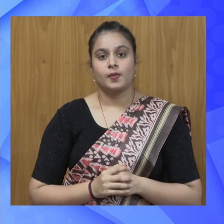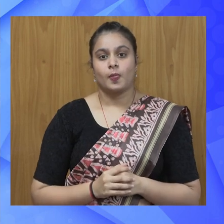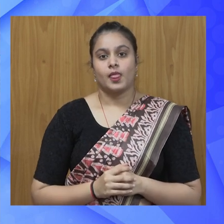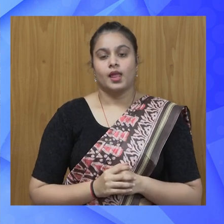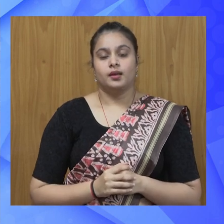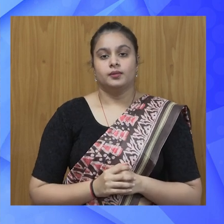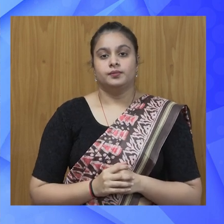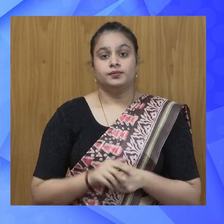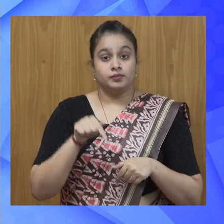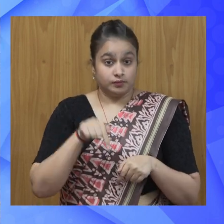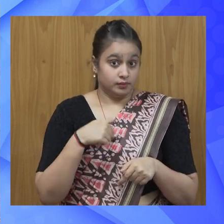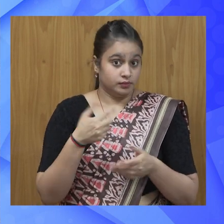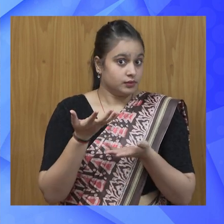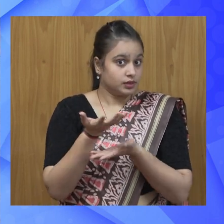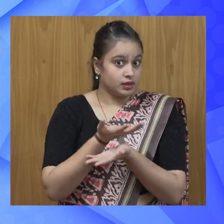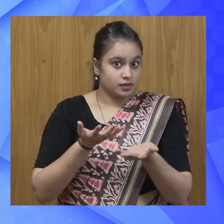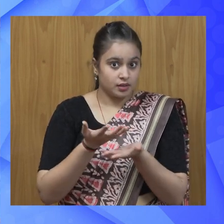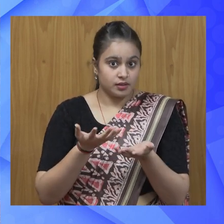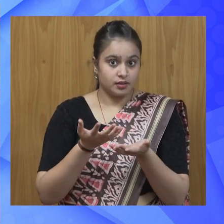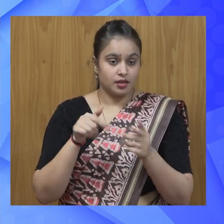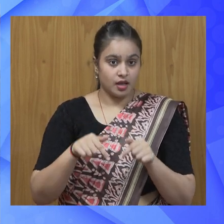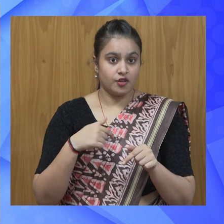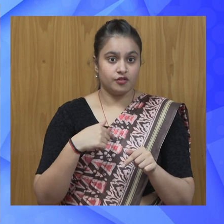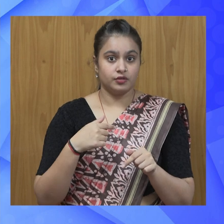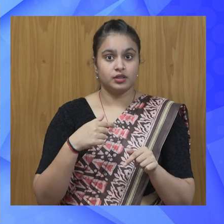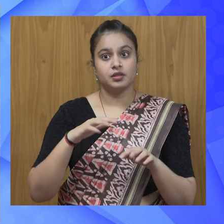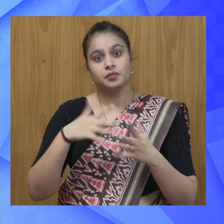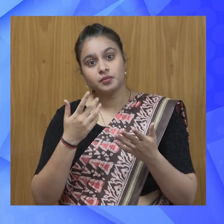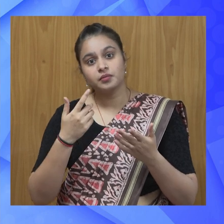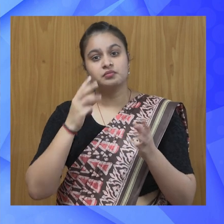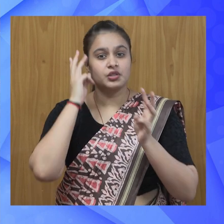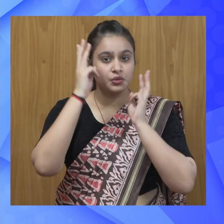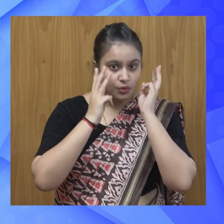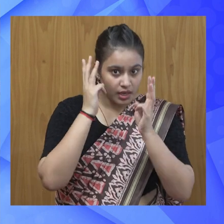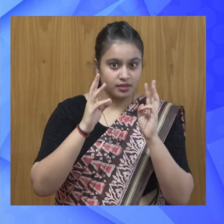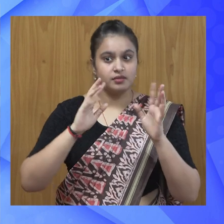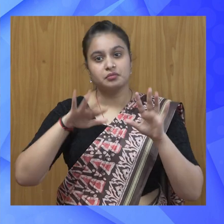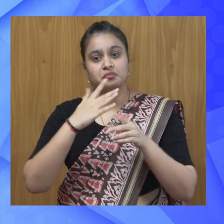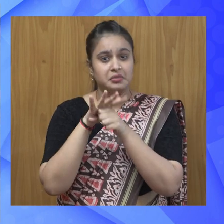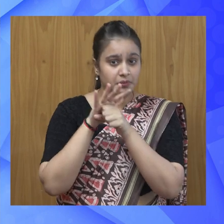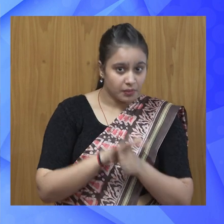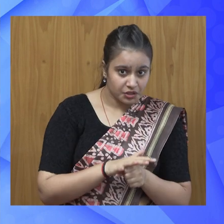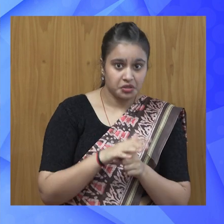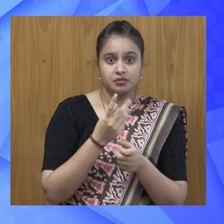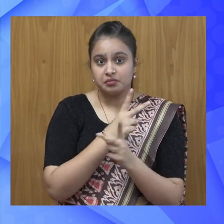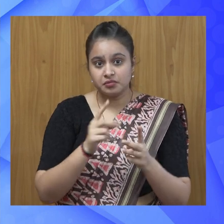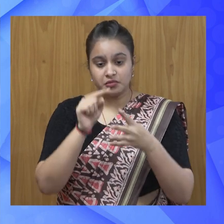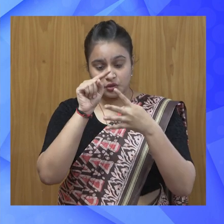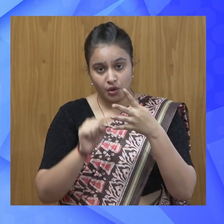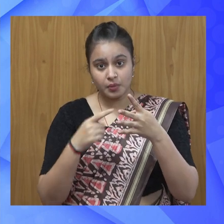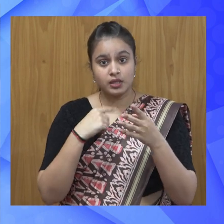जो चर्चा करूंगा कि किशोरों में तनाव और चिंता और अवसाद को